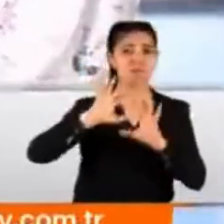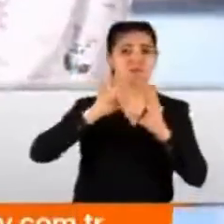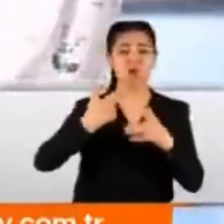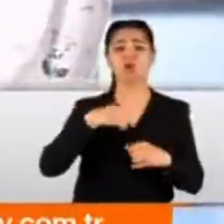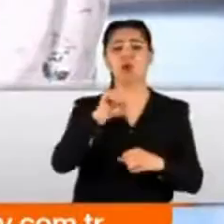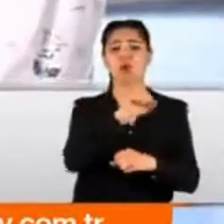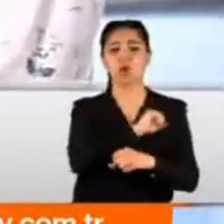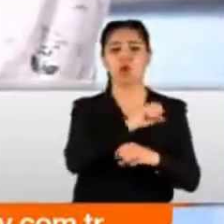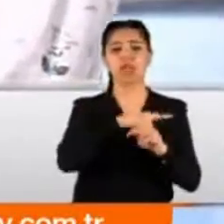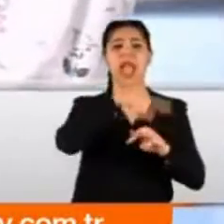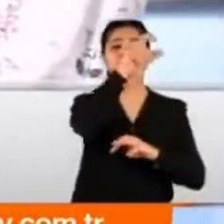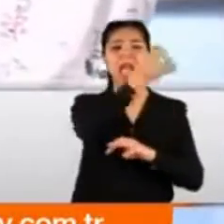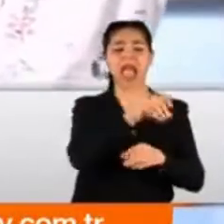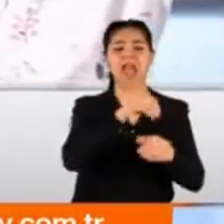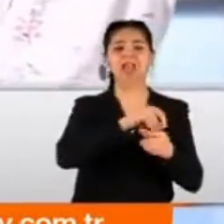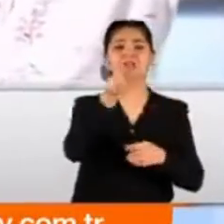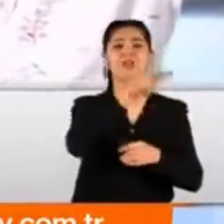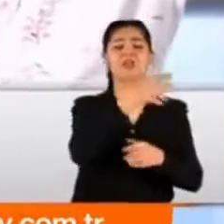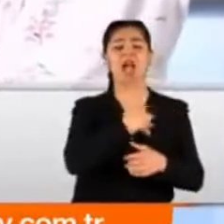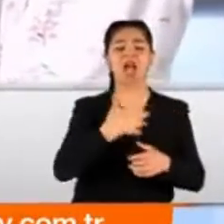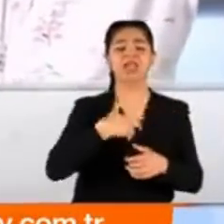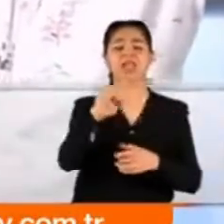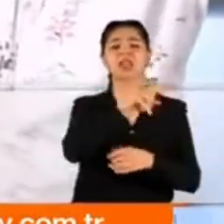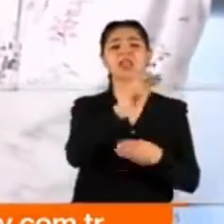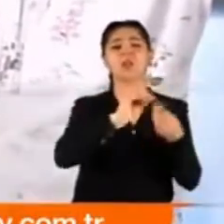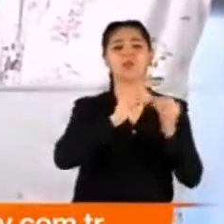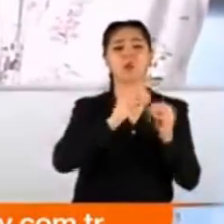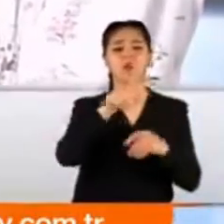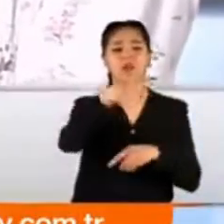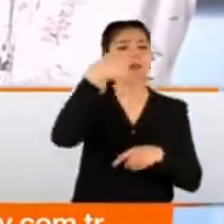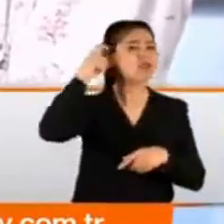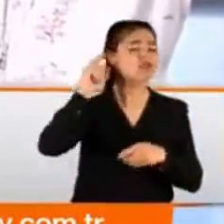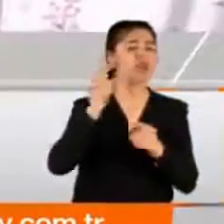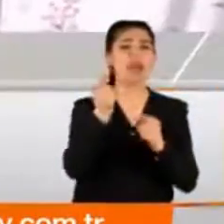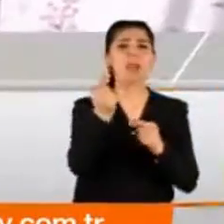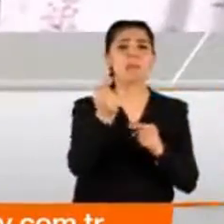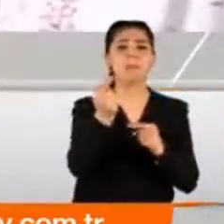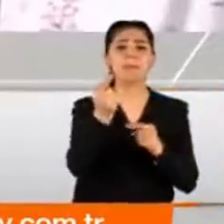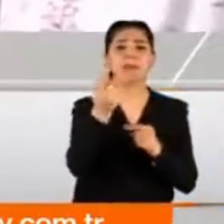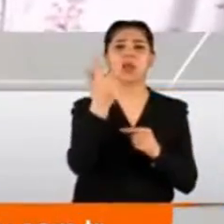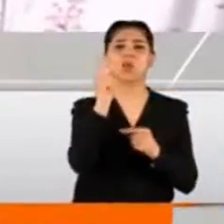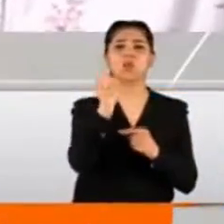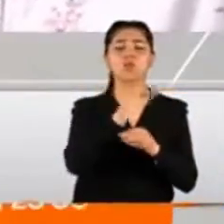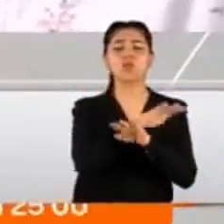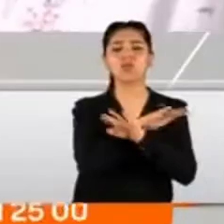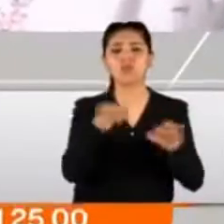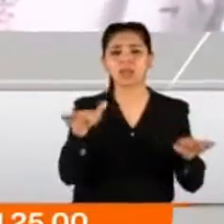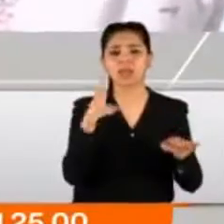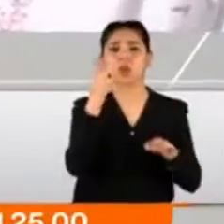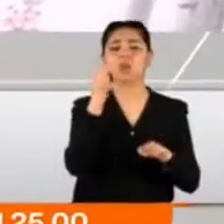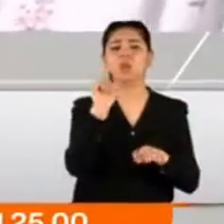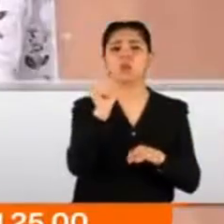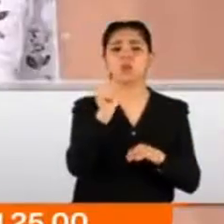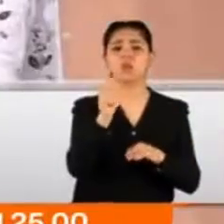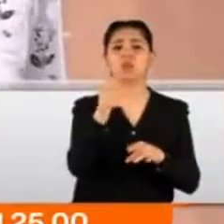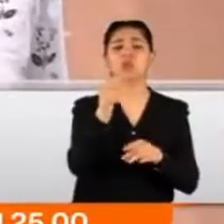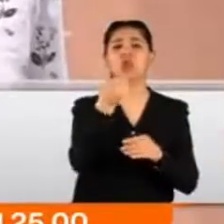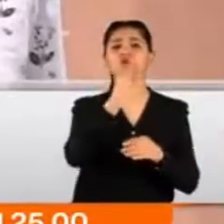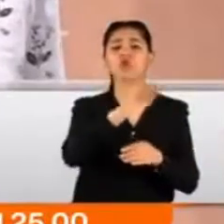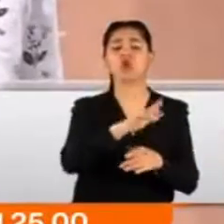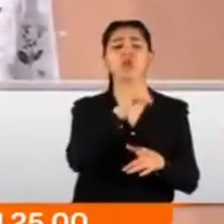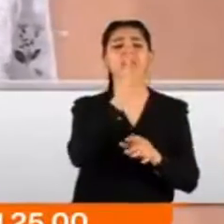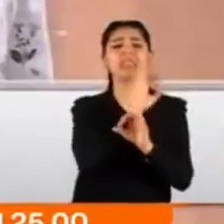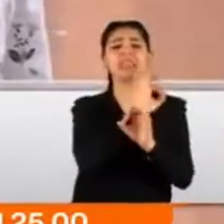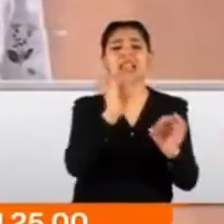Eren için de sizin için de çok zor bir durum bu peki cihazının Pil ne kadardır yok 3 gün oluyor bitelli 3 gündür çocuğum sessizdi işitme